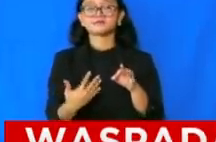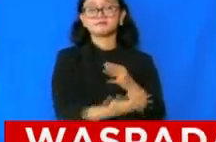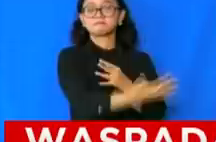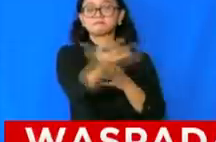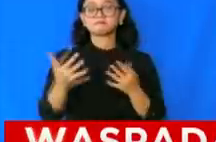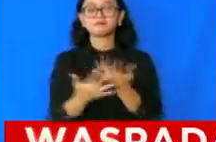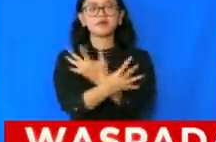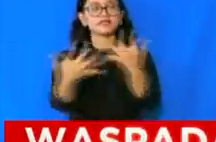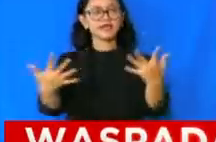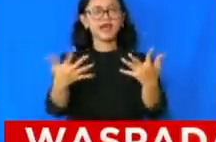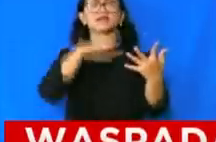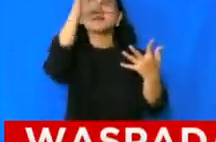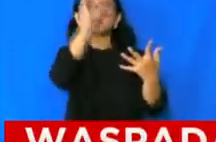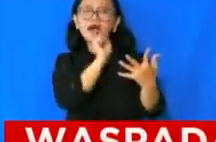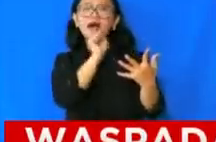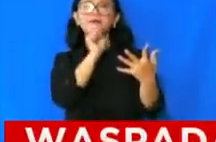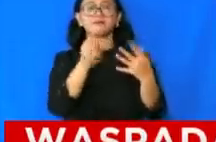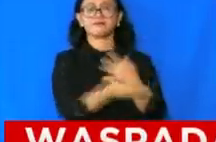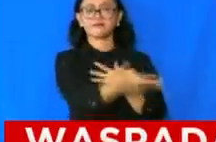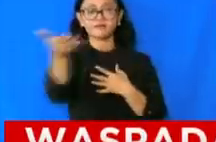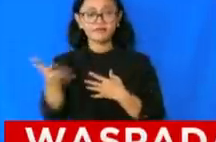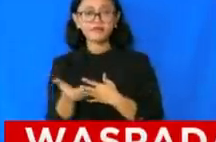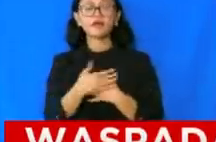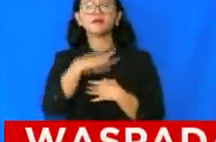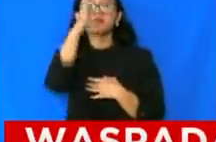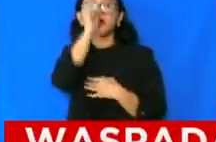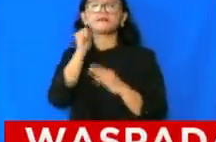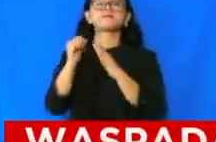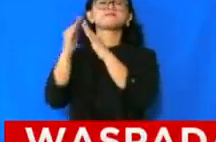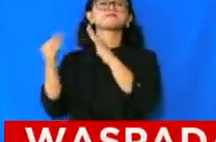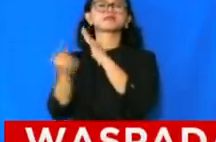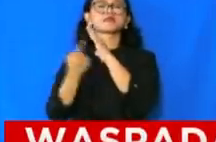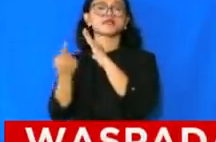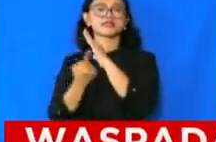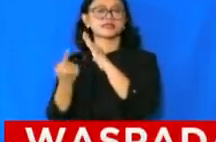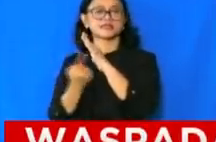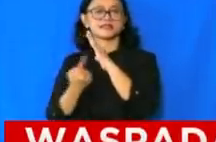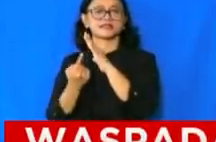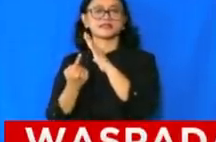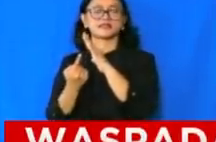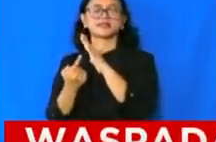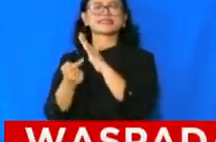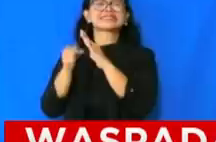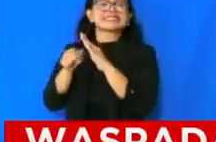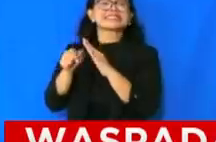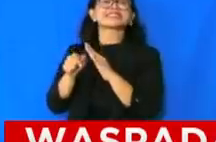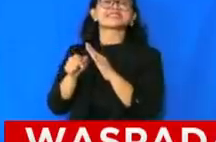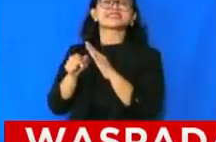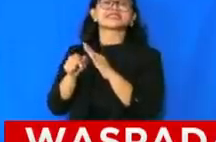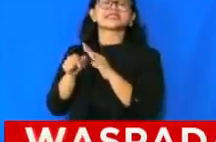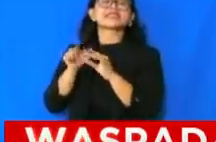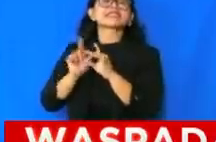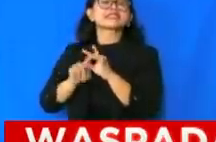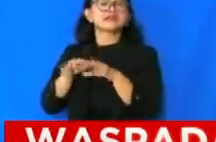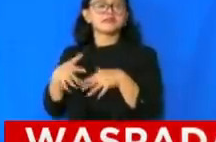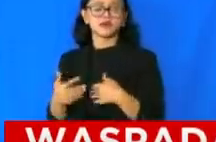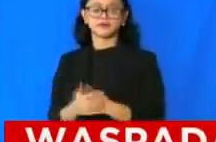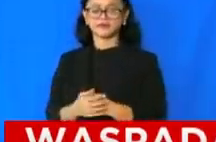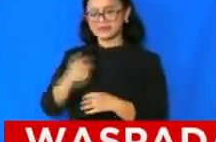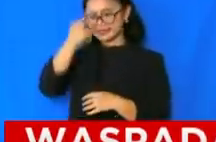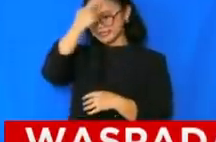saudara-saudara kita bahwa dia memang harus mengisolasi diri ini kan prinsip dari komitmen kuat kita bahwa yang